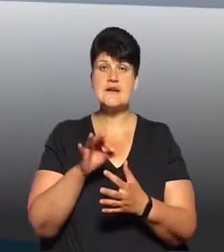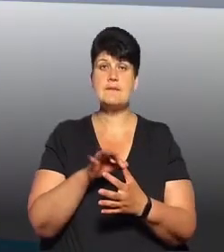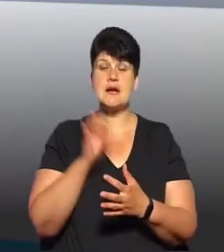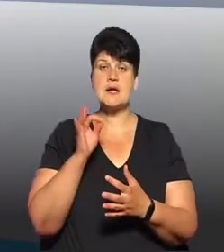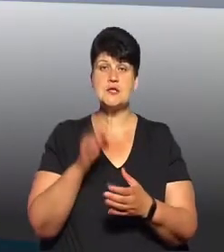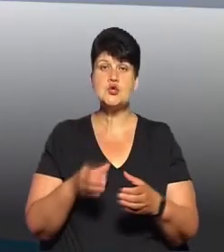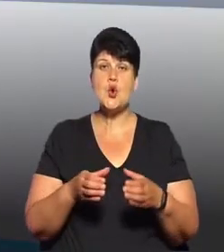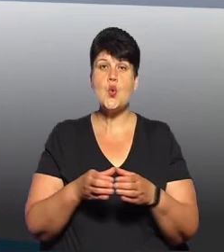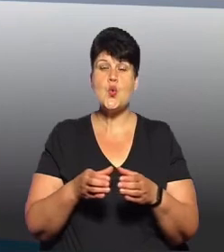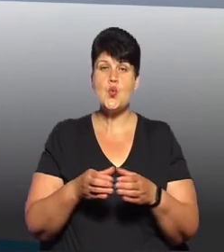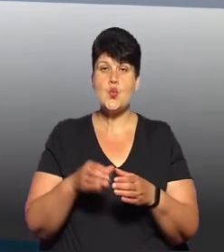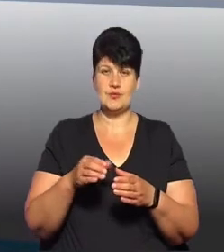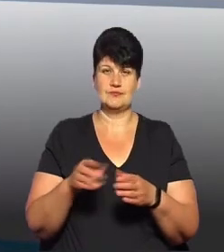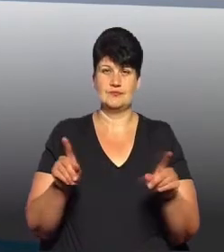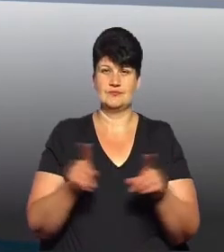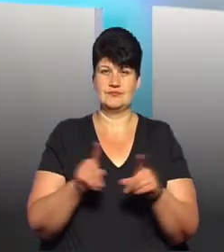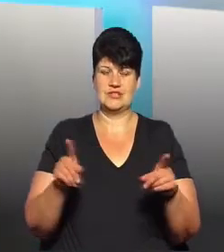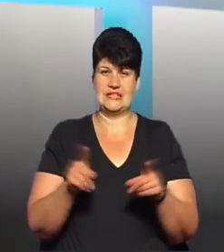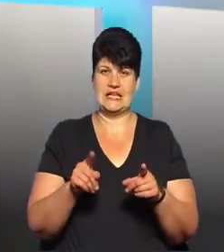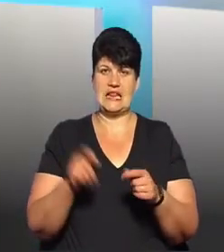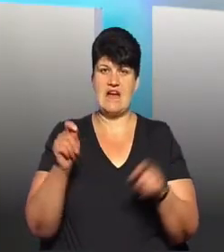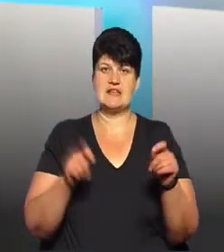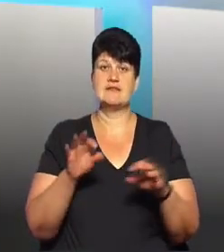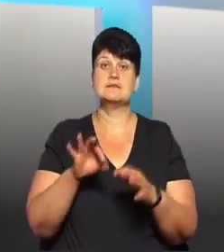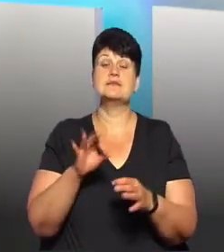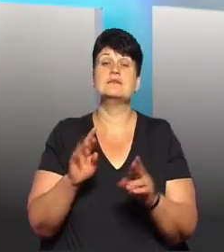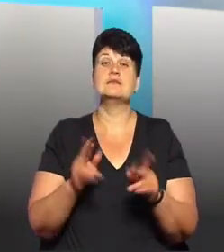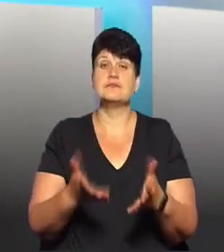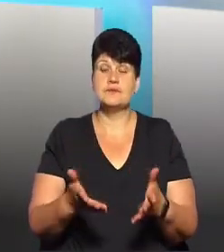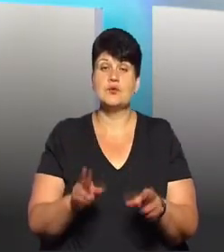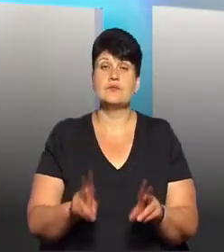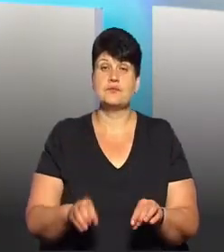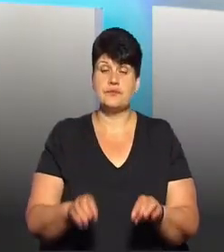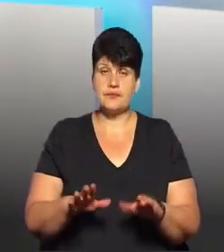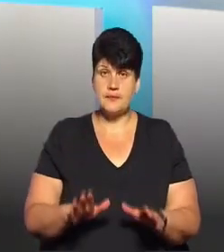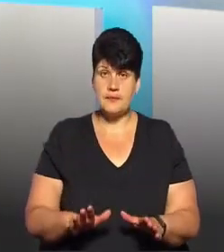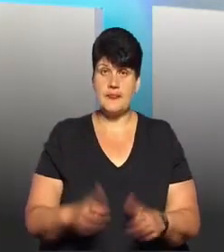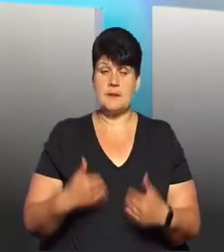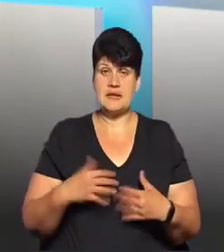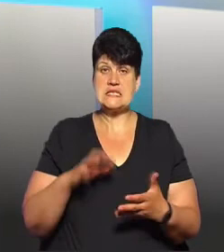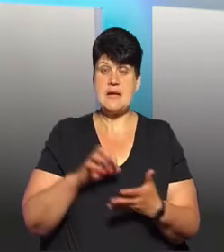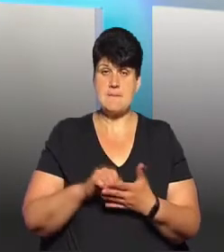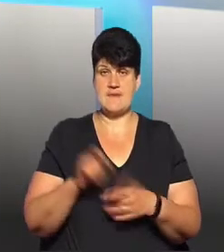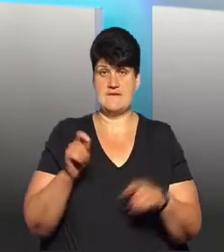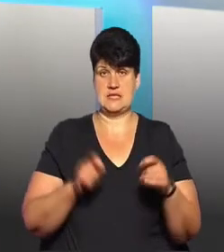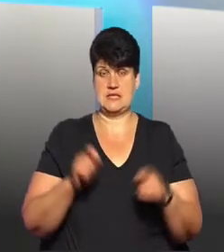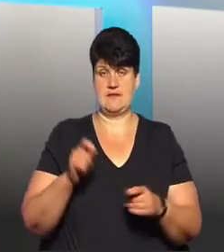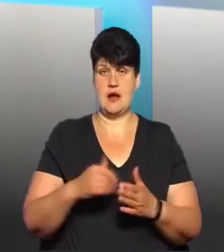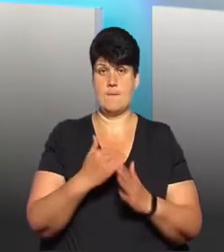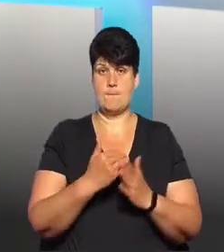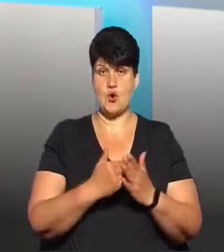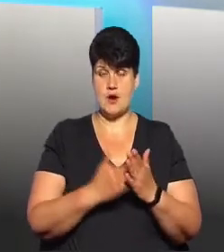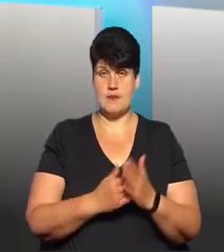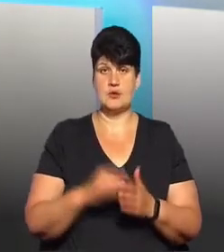вирішує? Дивіться, програмою фестивалю безпосередньо займаємося ми, тобто, можна сказати, я, Ростислав Плахтінський,